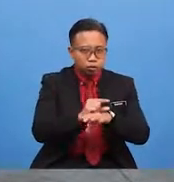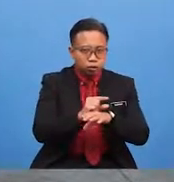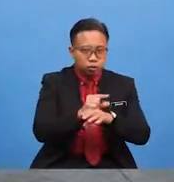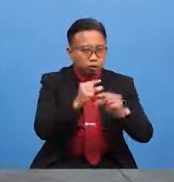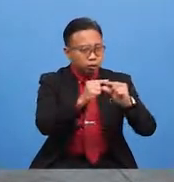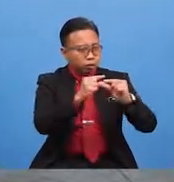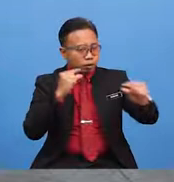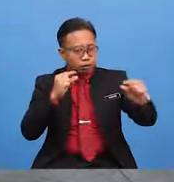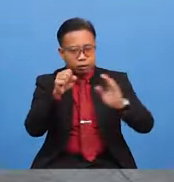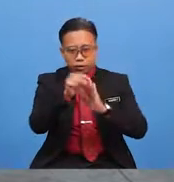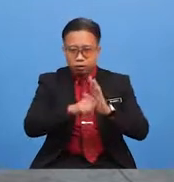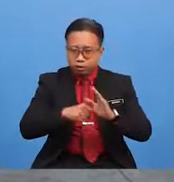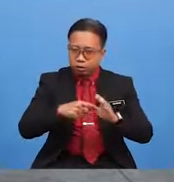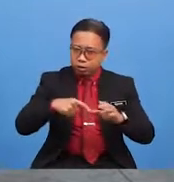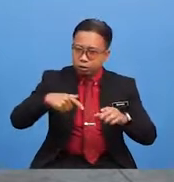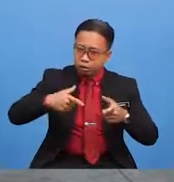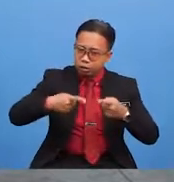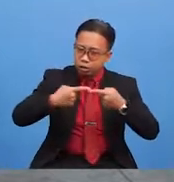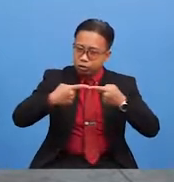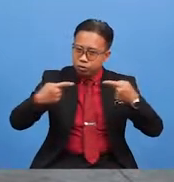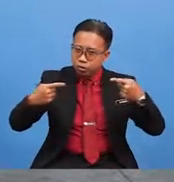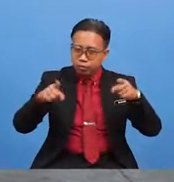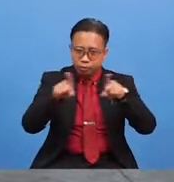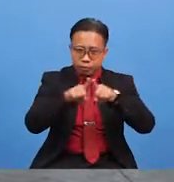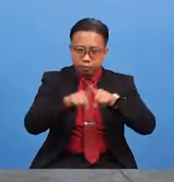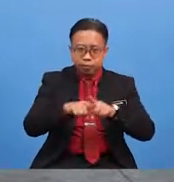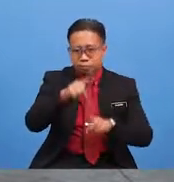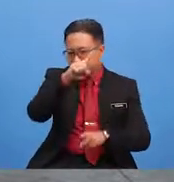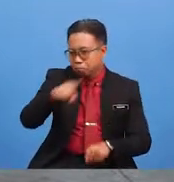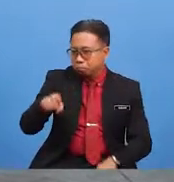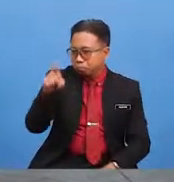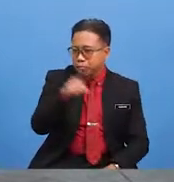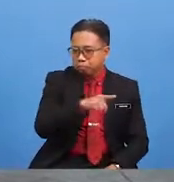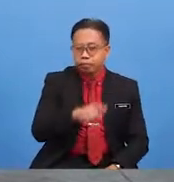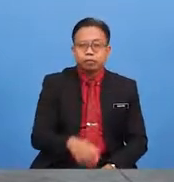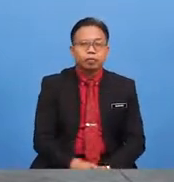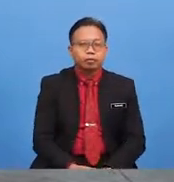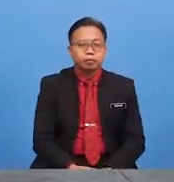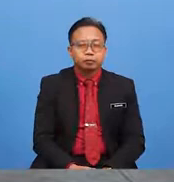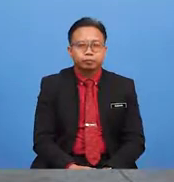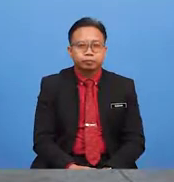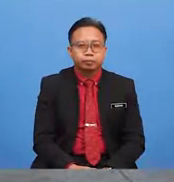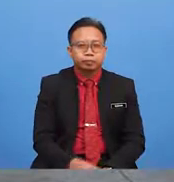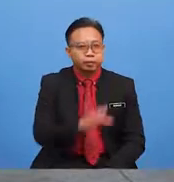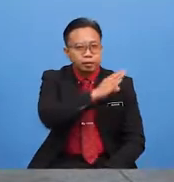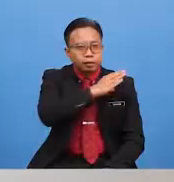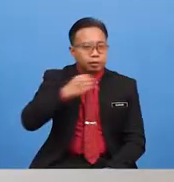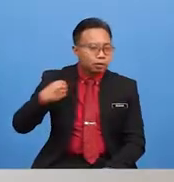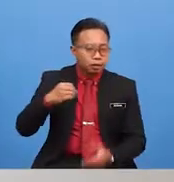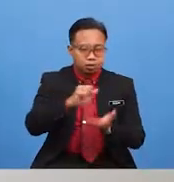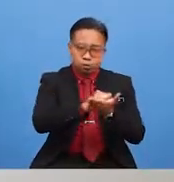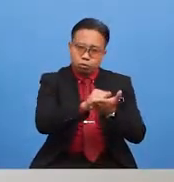garisan selari iaitu hatching, silang pangkah iaitu cross hatching dan